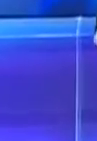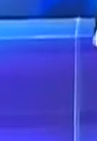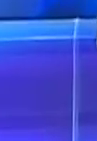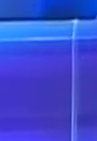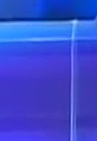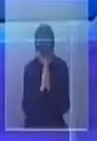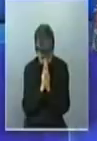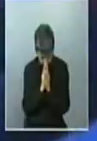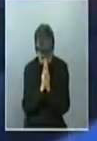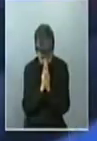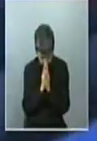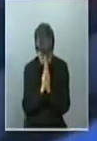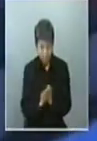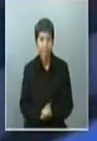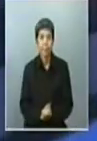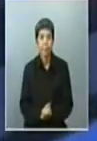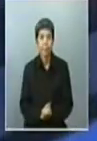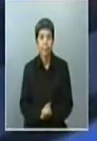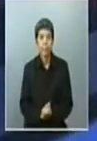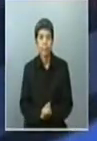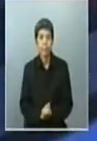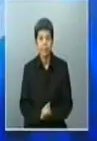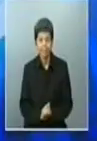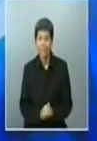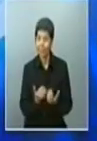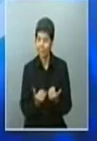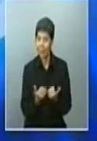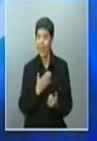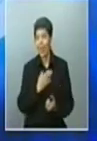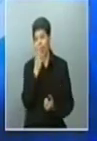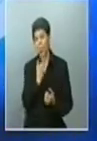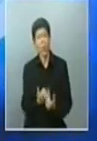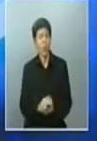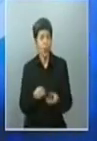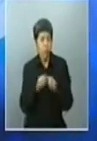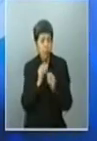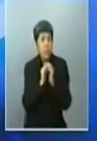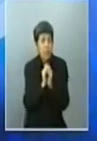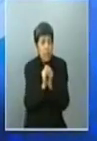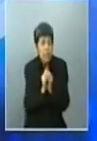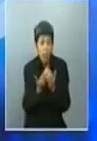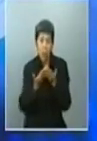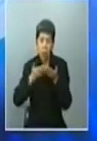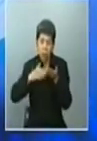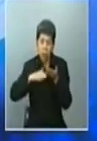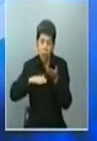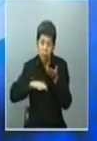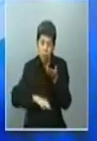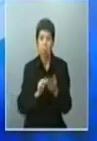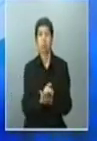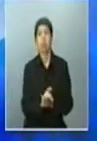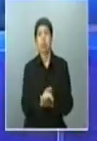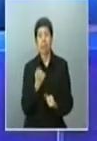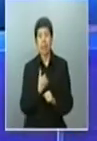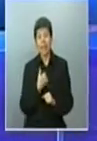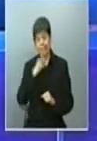สวัสดีค่ะ สวัสดีค่ะคุณแพนคะ สวัสดีค่ะคุณผู้ชมคะ ค่ะดูเหมือนว่าเวลานี้หุ้นจีนนี้ที่ปรับตัวลงมาเนี่ยก็กดดันตลาดแต่ว่าอย่